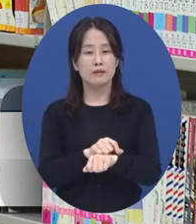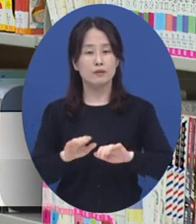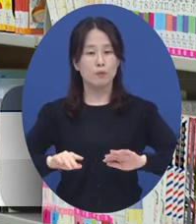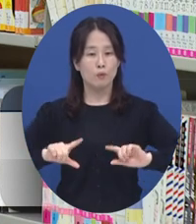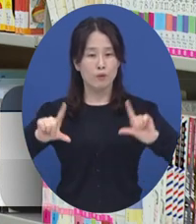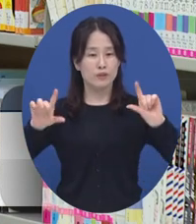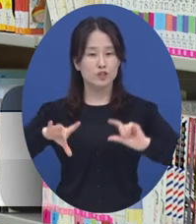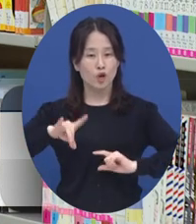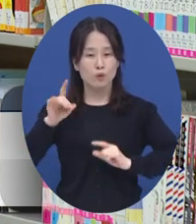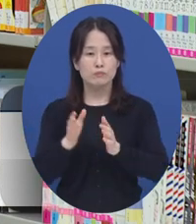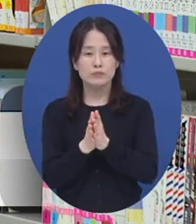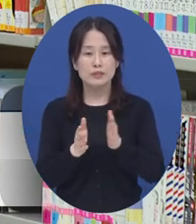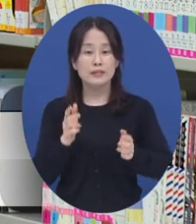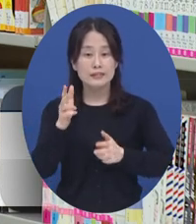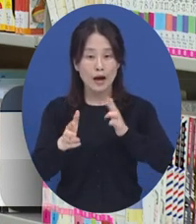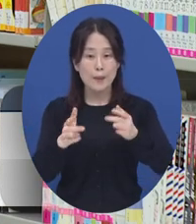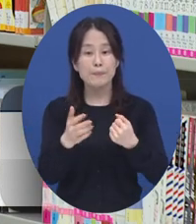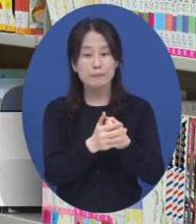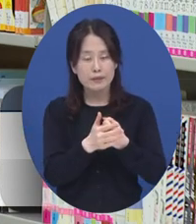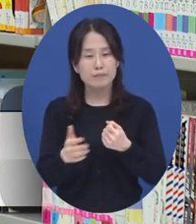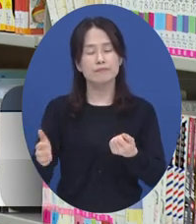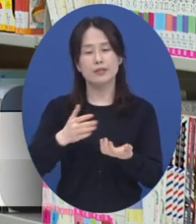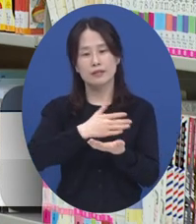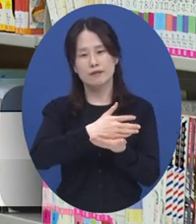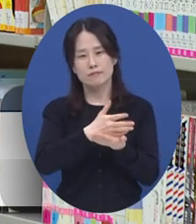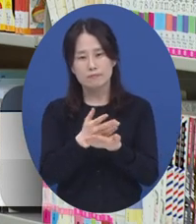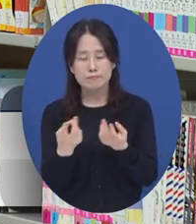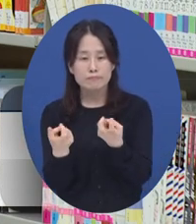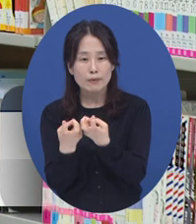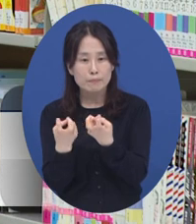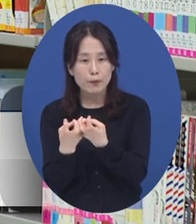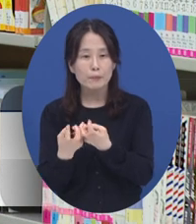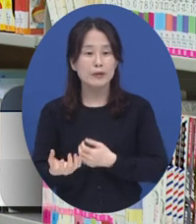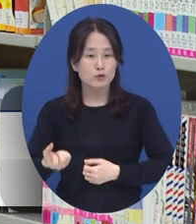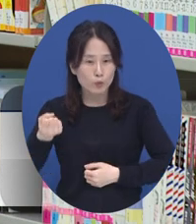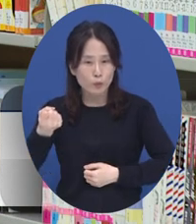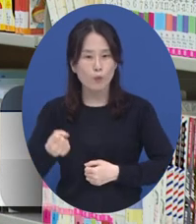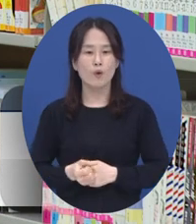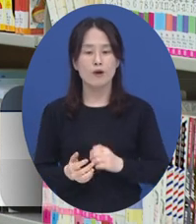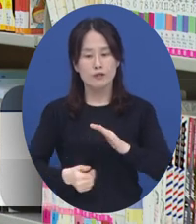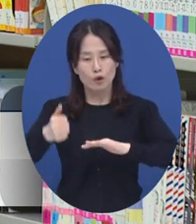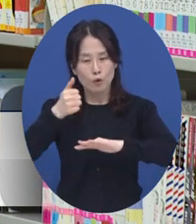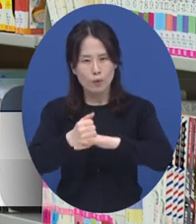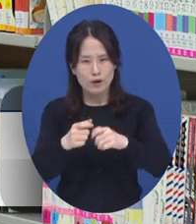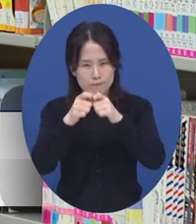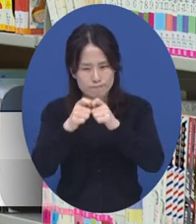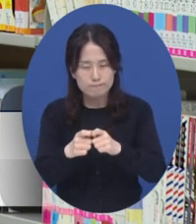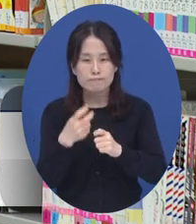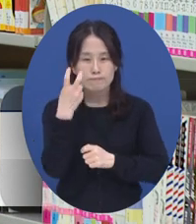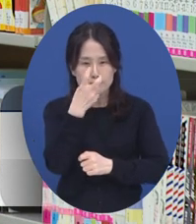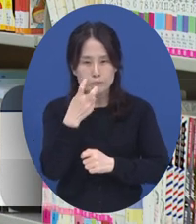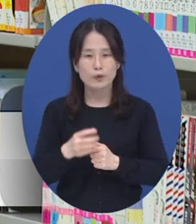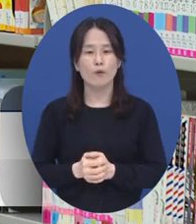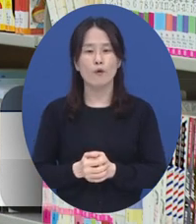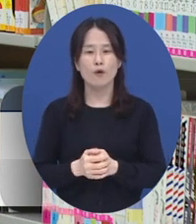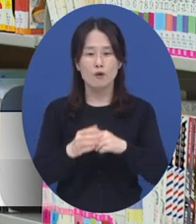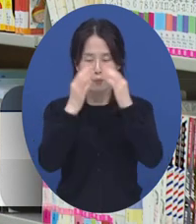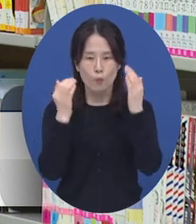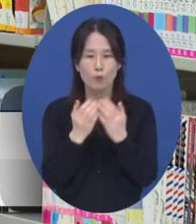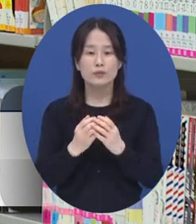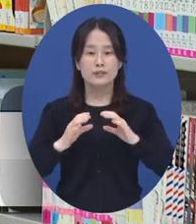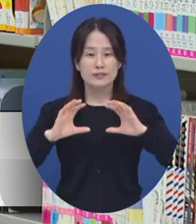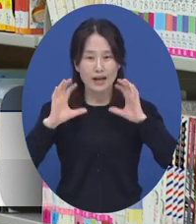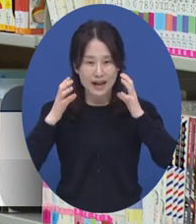특히 올해 처음으로 실시하는 사업이 만큼 다양한 방법으로 성과를 3 힘이 살펴 돈의